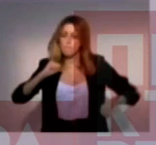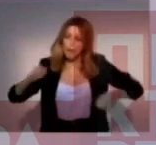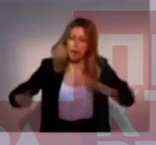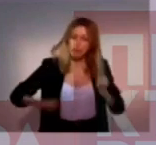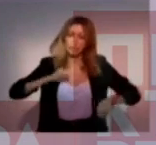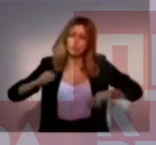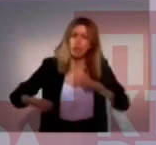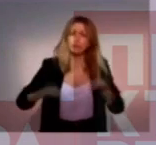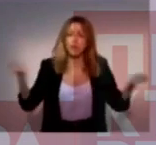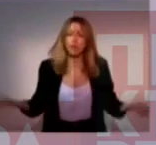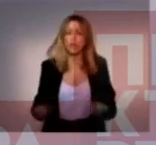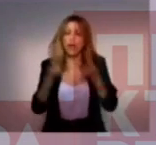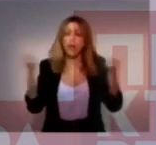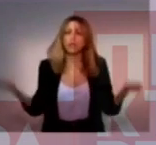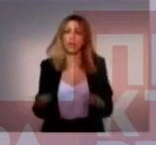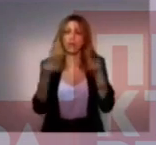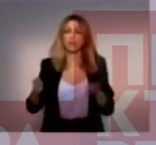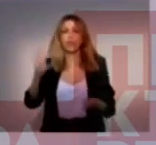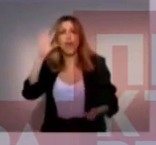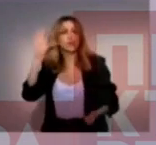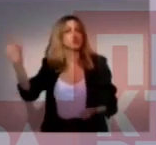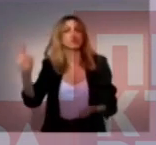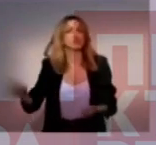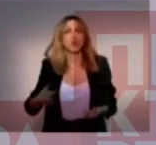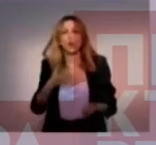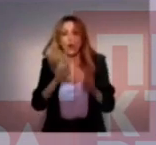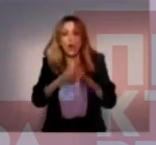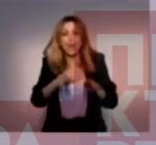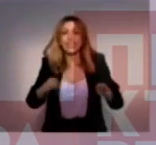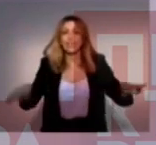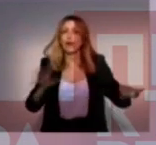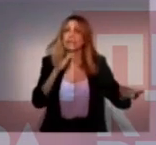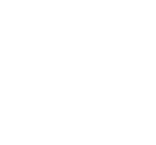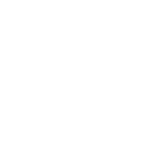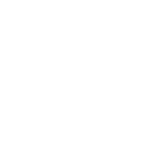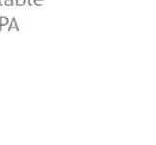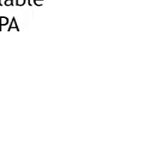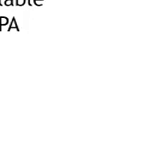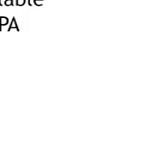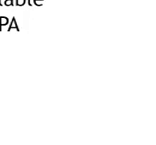έρθω σε αυτό για να μην βρεθούμε κι εμείς αντιμέτωποι με αυτό το οποίο έζησαν άλλες χώρες. Ευτυχώς δεν χρειάστηκε.